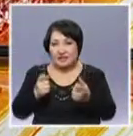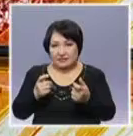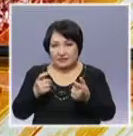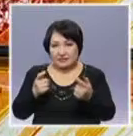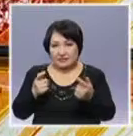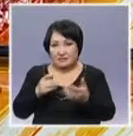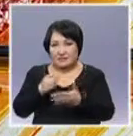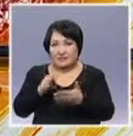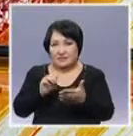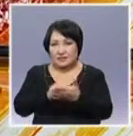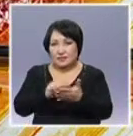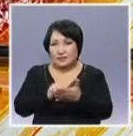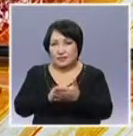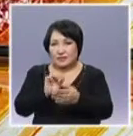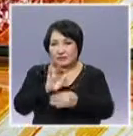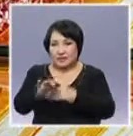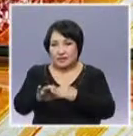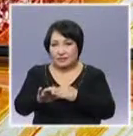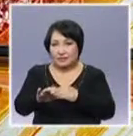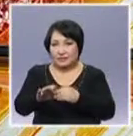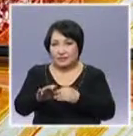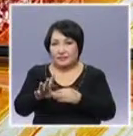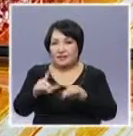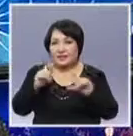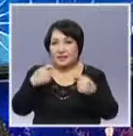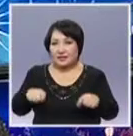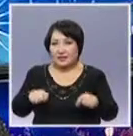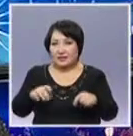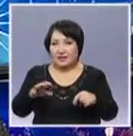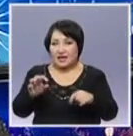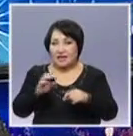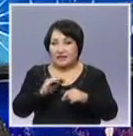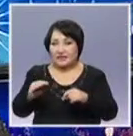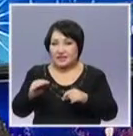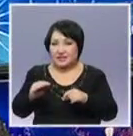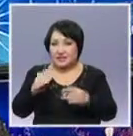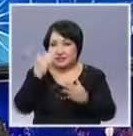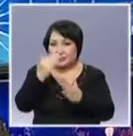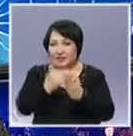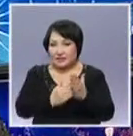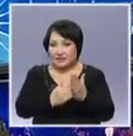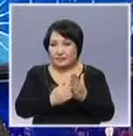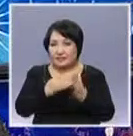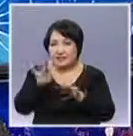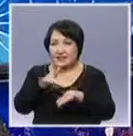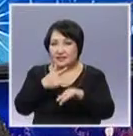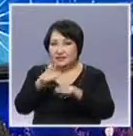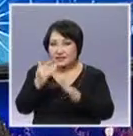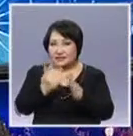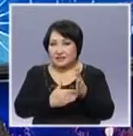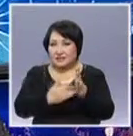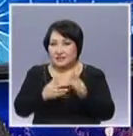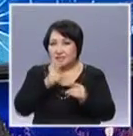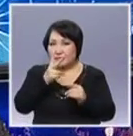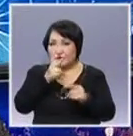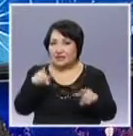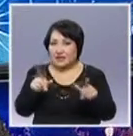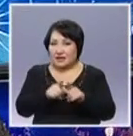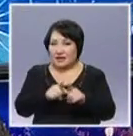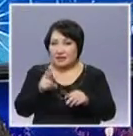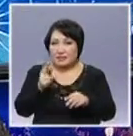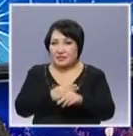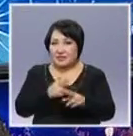рынке согласно официальным данным статистики зарплата такая-то. Все знают без